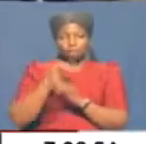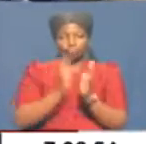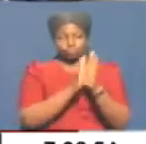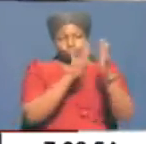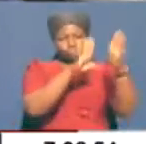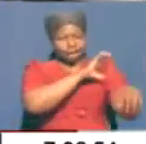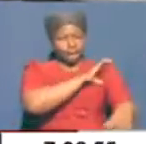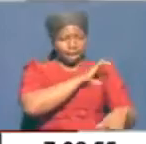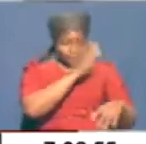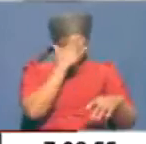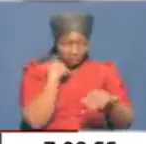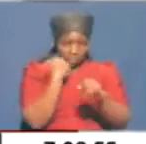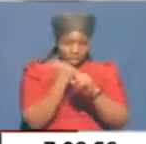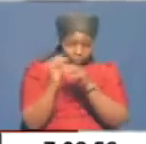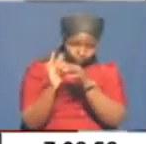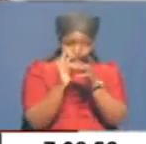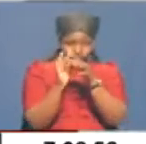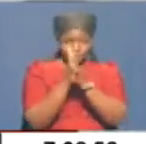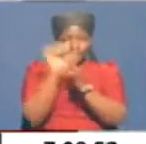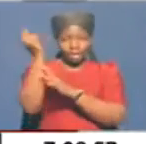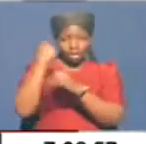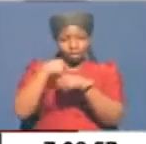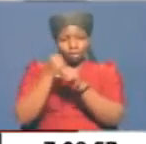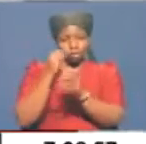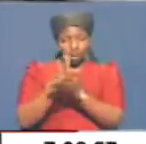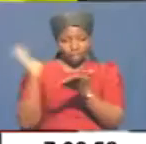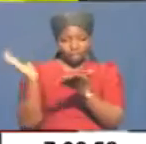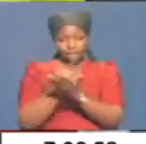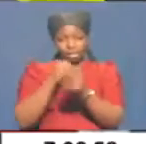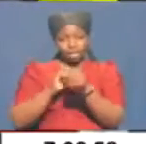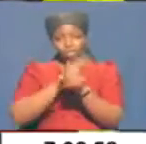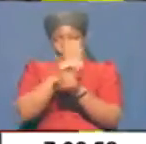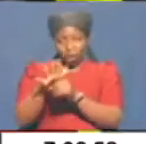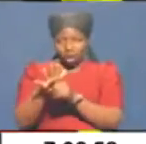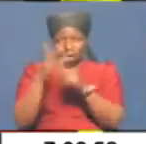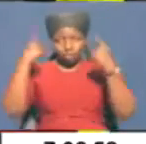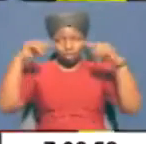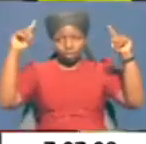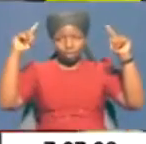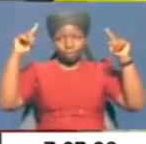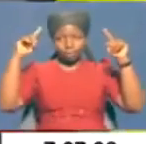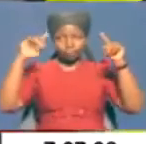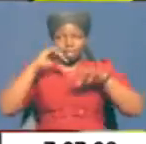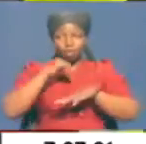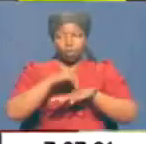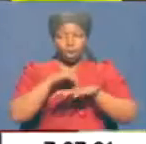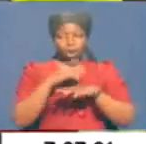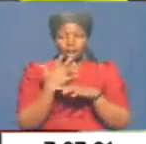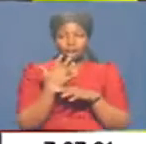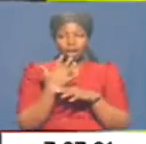Kenya ili kuhakikisha vita dhidi ya janga la COVID-19 vinafanikiwa. On a robust,